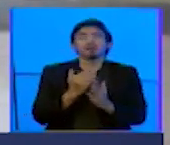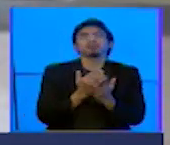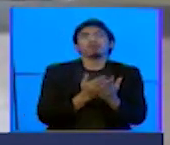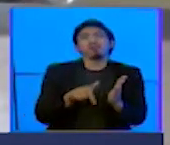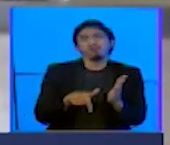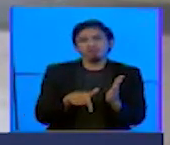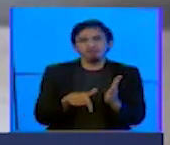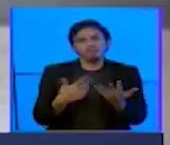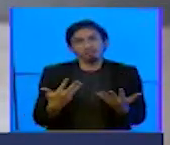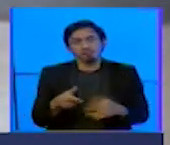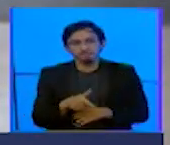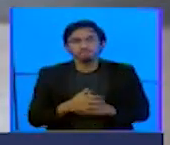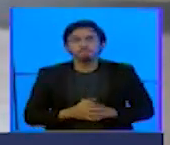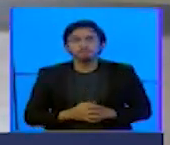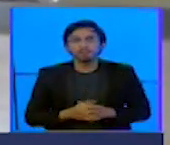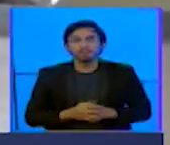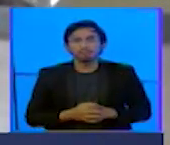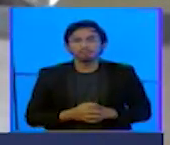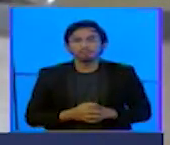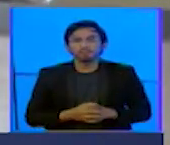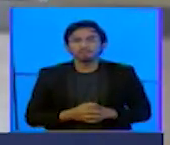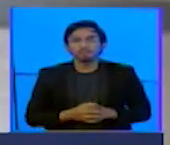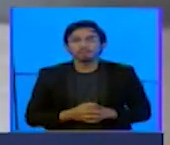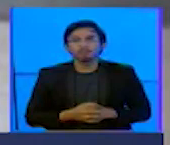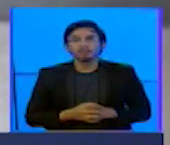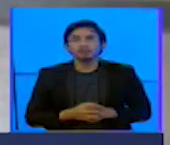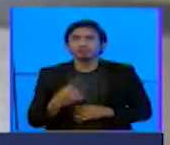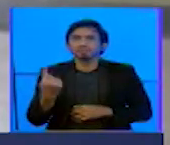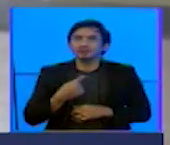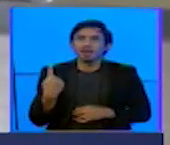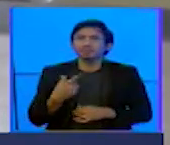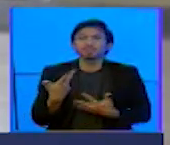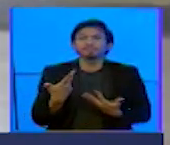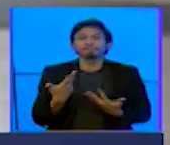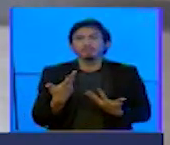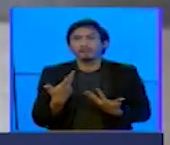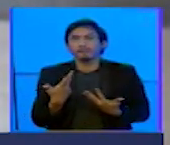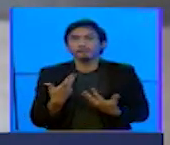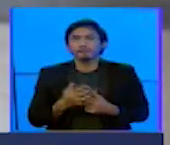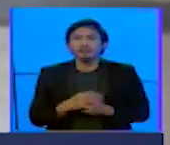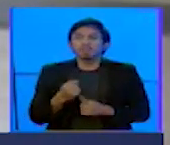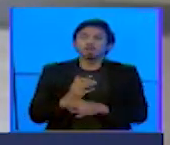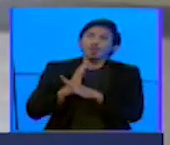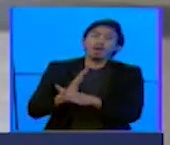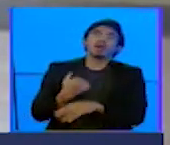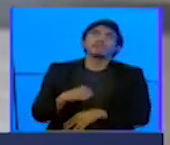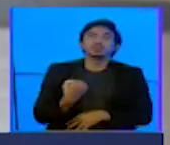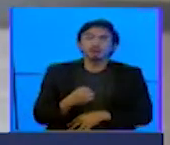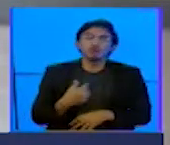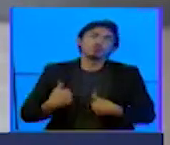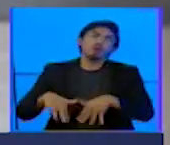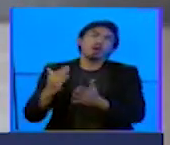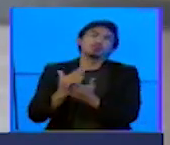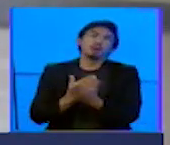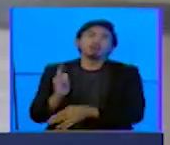dengan ada hiburan. Tapi kami juga tetap tidak mau karena ini suasananya akan pandemi dan